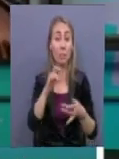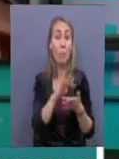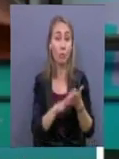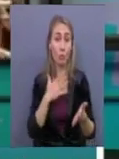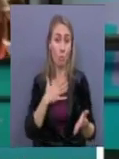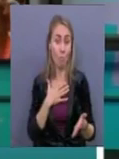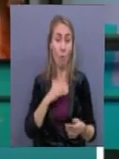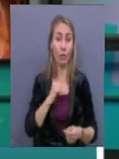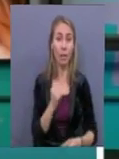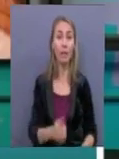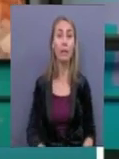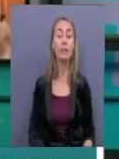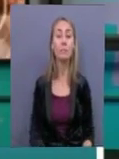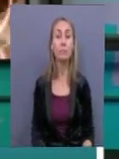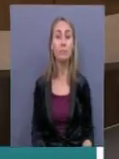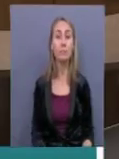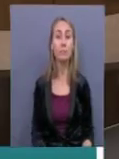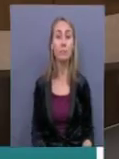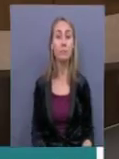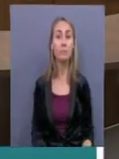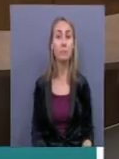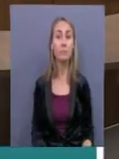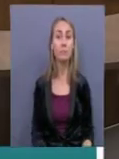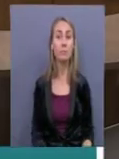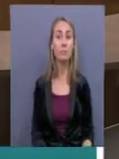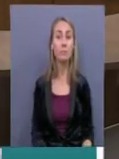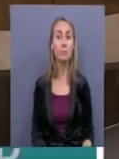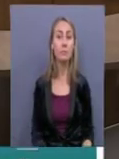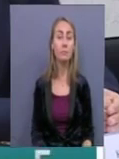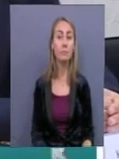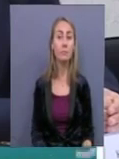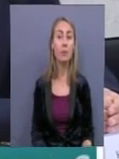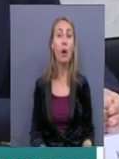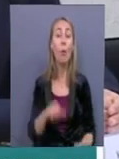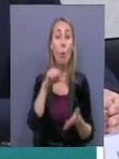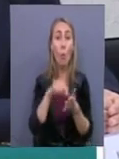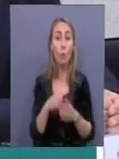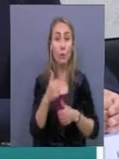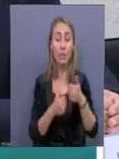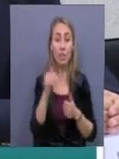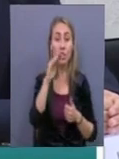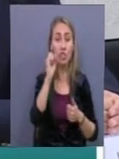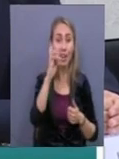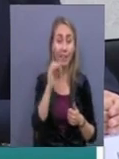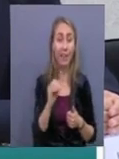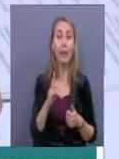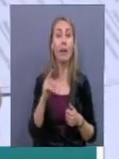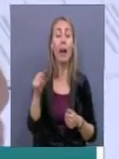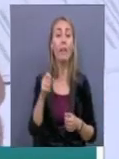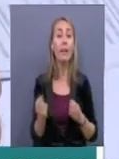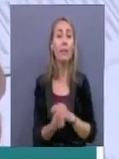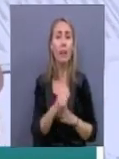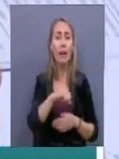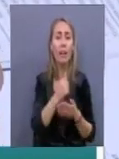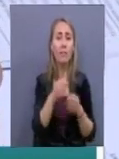өткендер әңгімелесу кезеңіне бақтарын сынады. Комиссия мүшелеріне өз жобасын ұсынғандардың бірі Жанар Айтмағанбетова. Ол облыстық